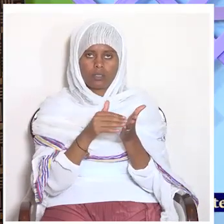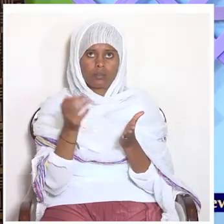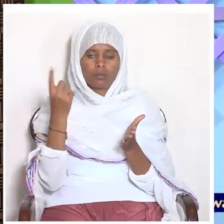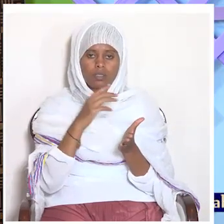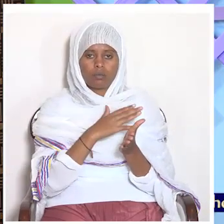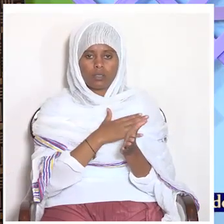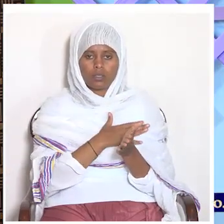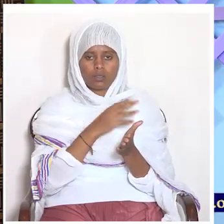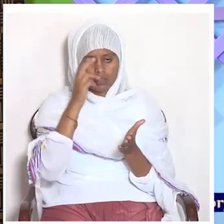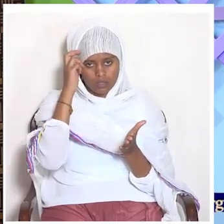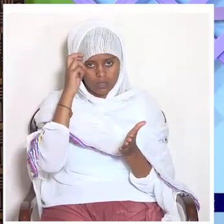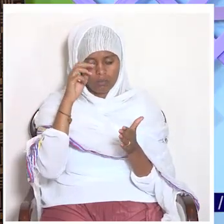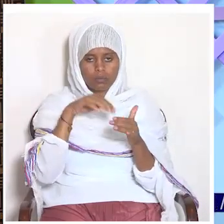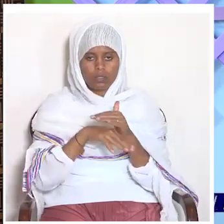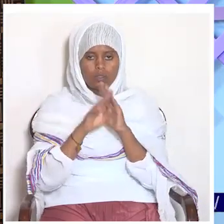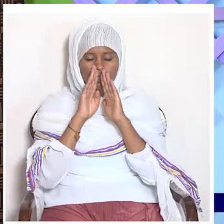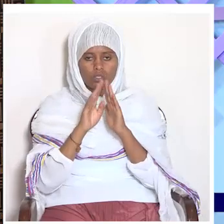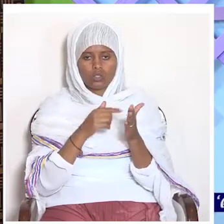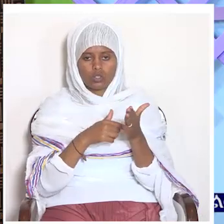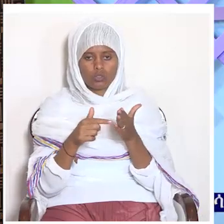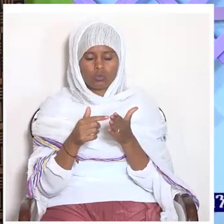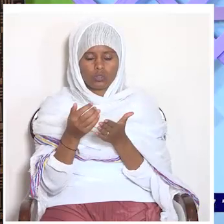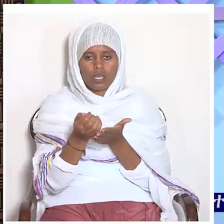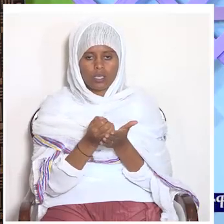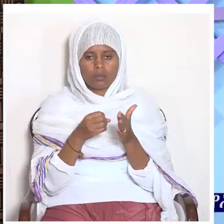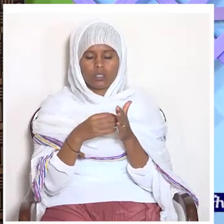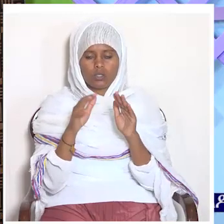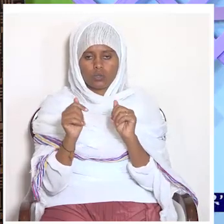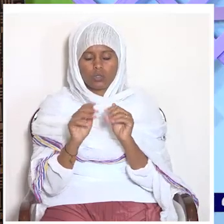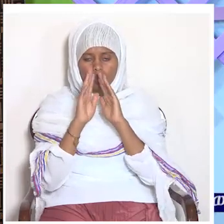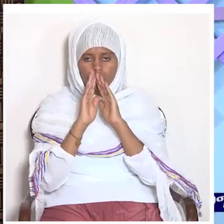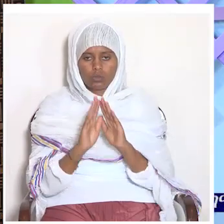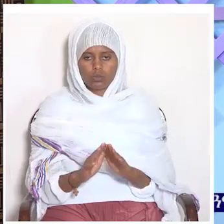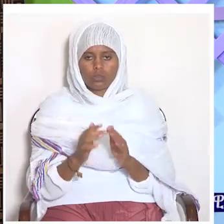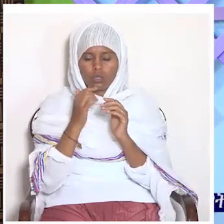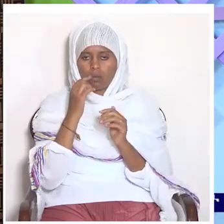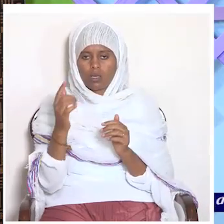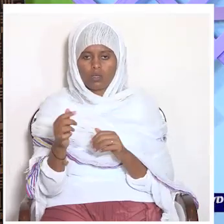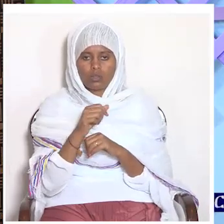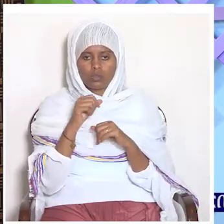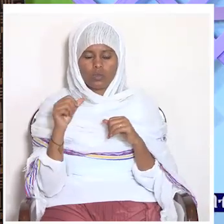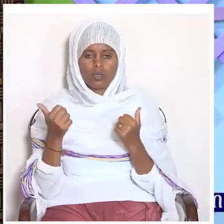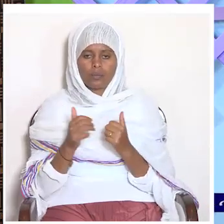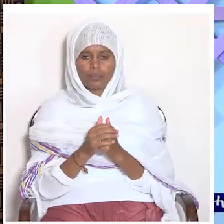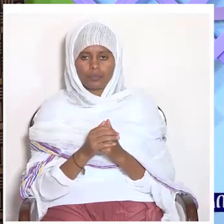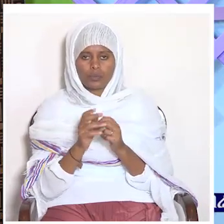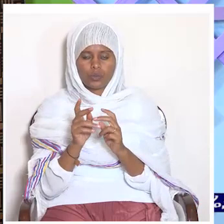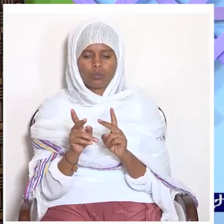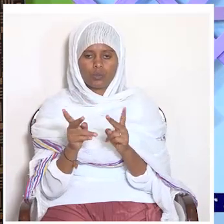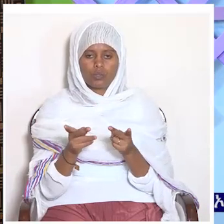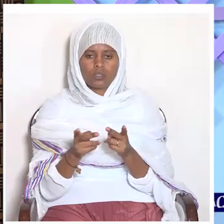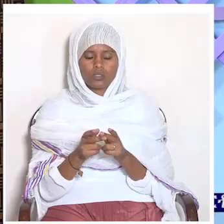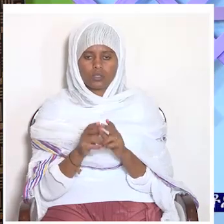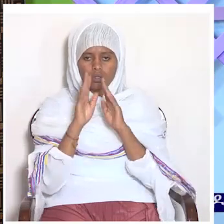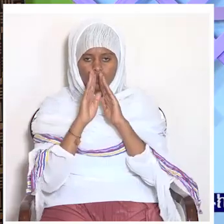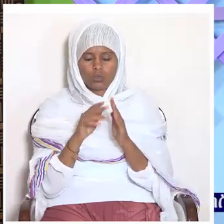ብምሕታት ናብ እግዚኣብሔር ኣምላኹ ንስሓ ብምእታው ቅዱስኑ ዝዓቀበ ስለ ዝኾነ ቅዱስ ተባሂሉ ይጥቀስ።